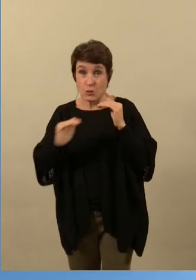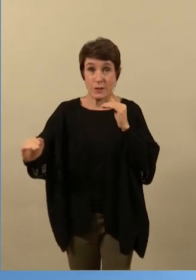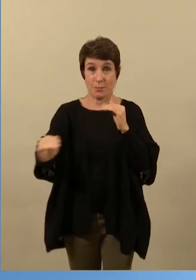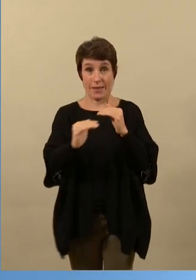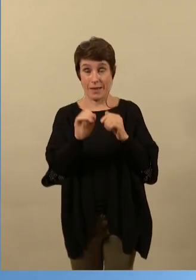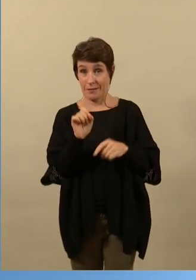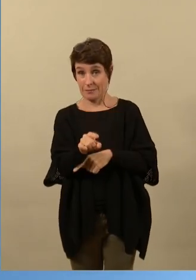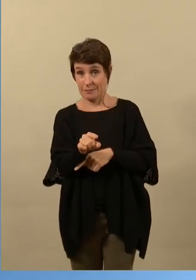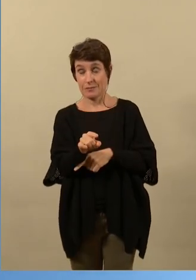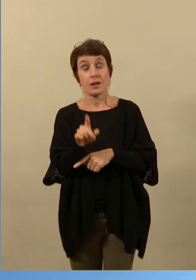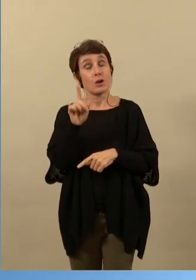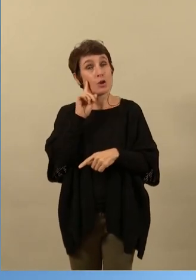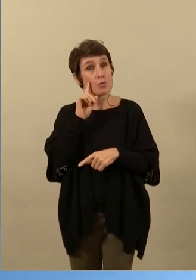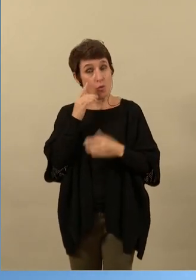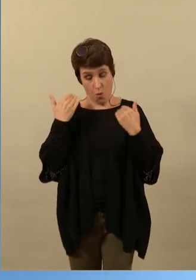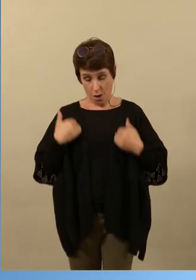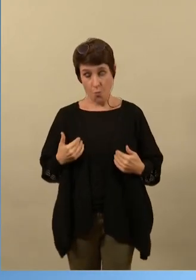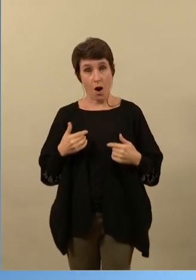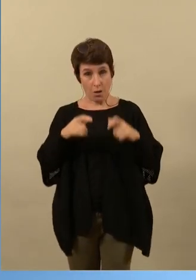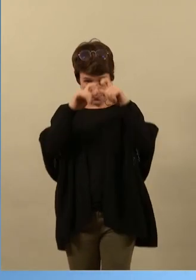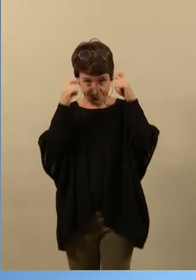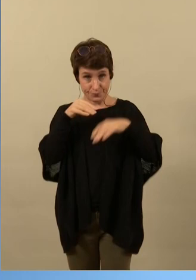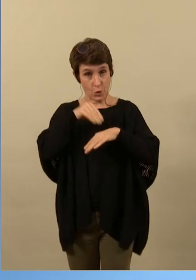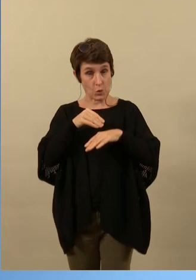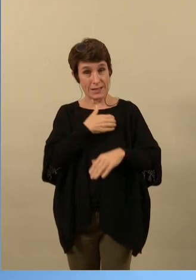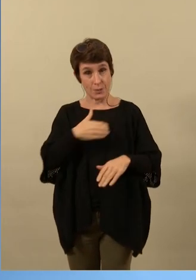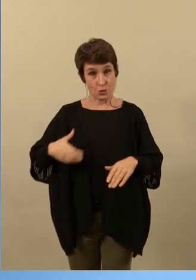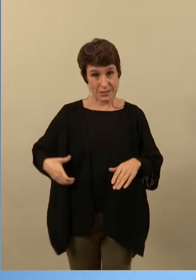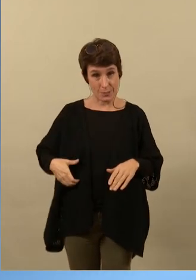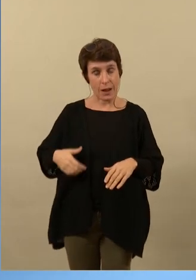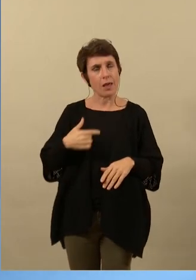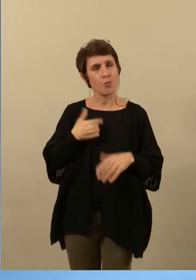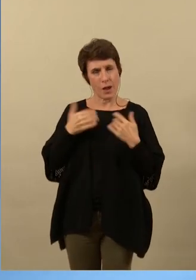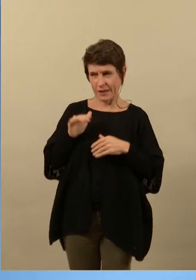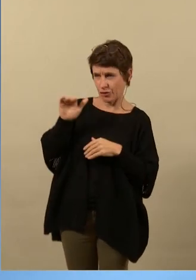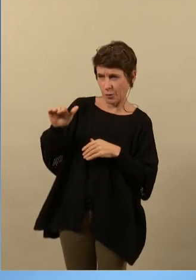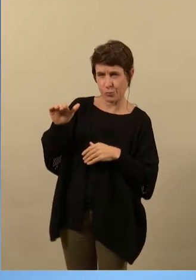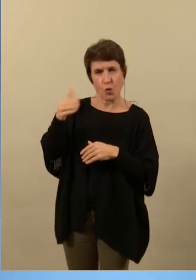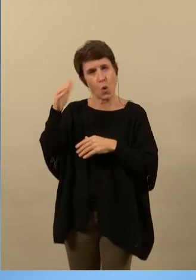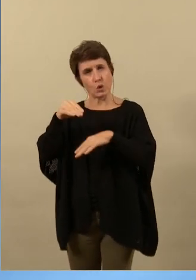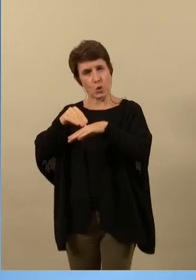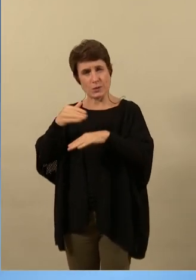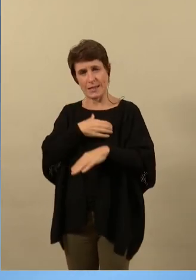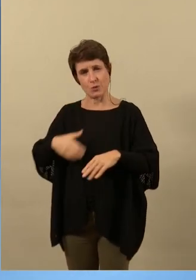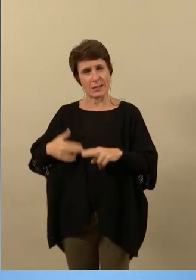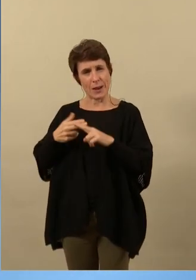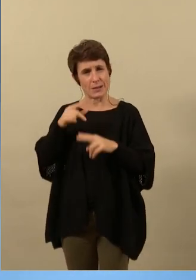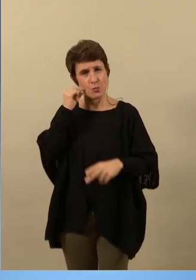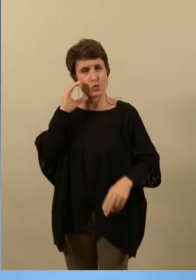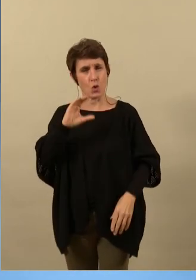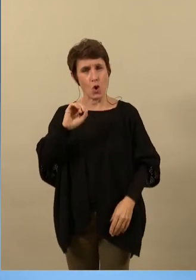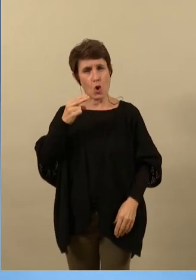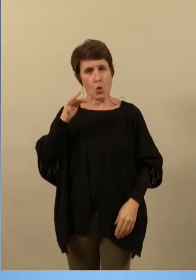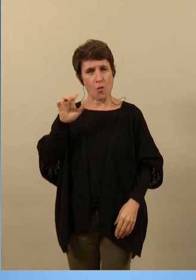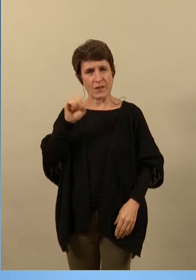municipal j'ai demandé depuis le juillet dernier à à Monsieur confesson s'il pouvait faire résider réaliser une étude